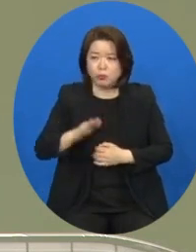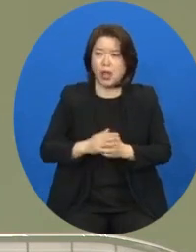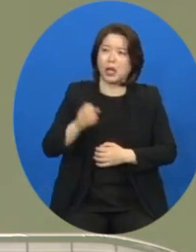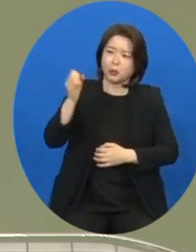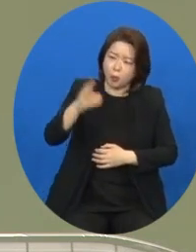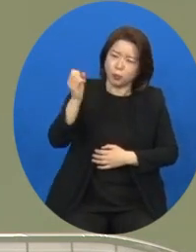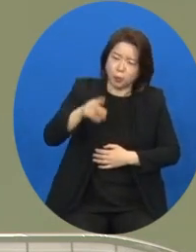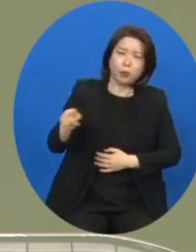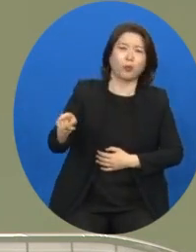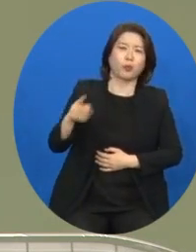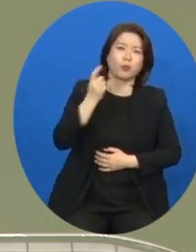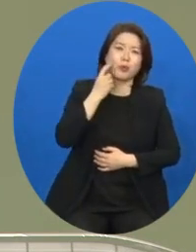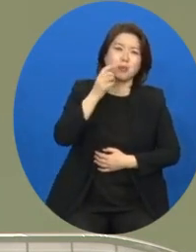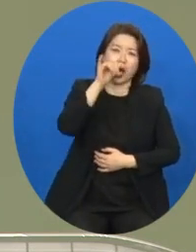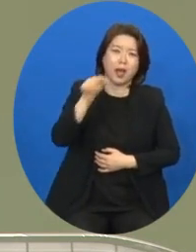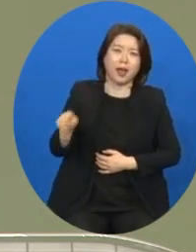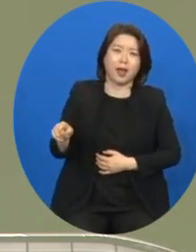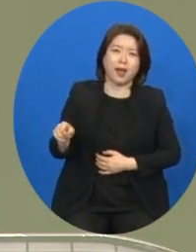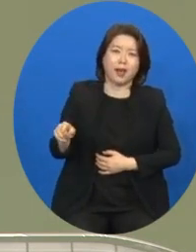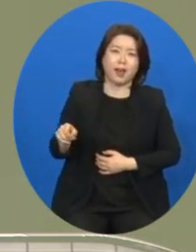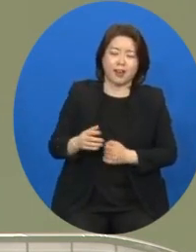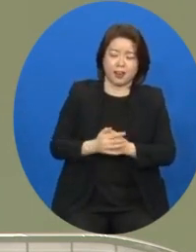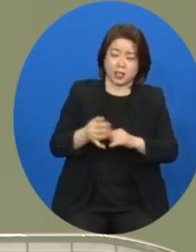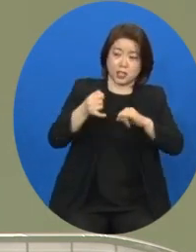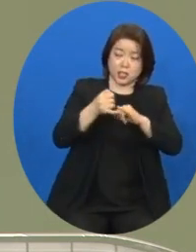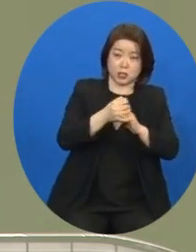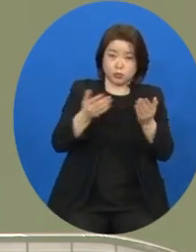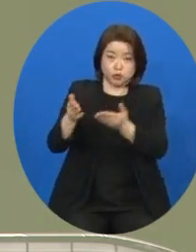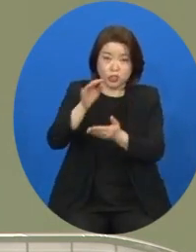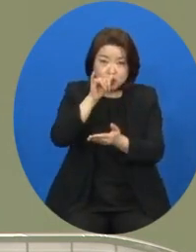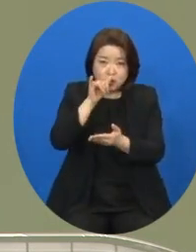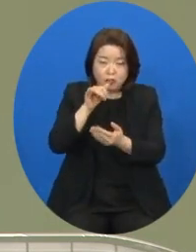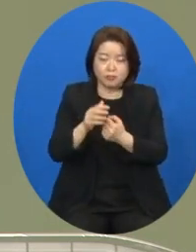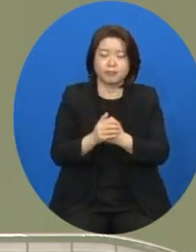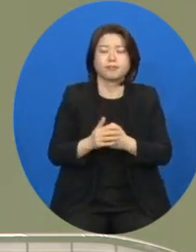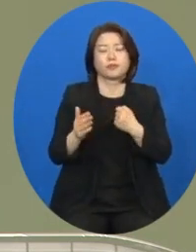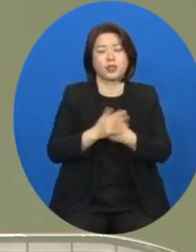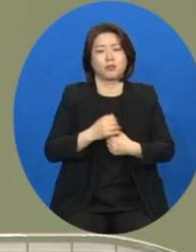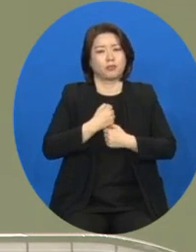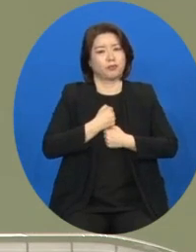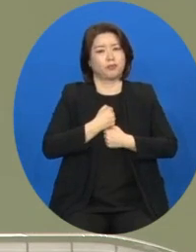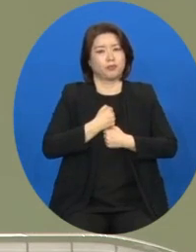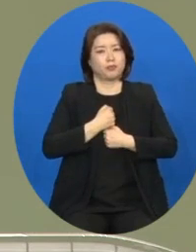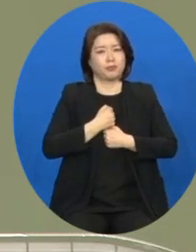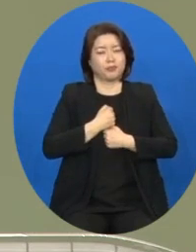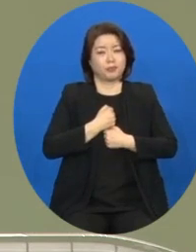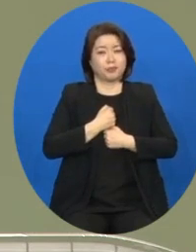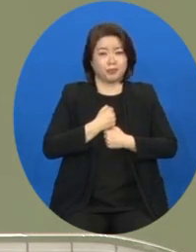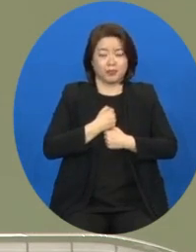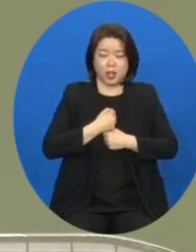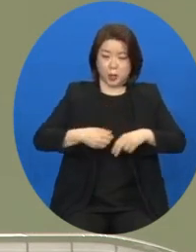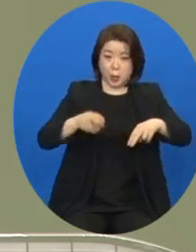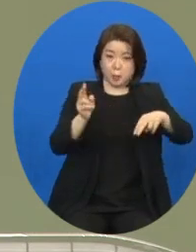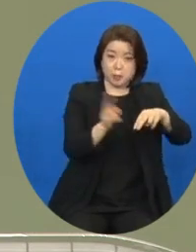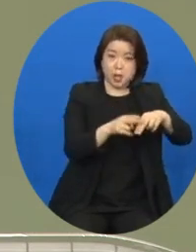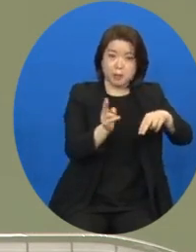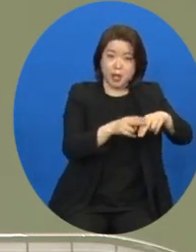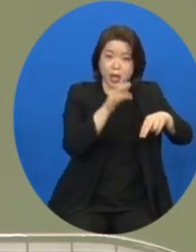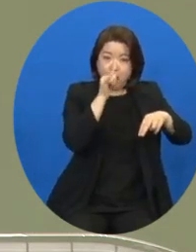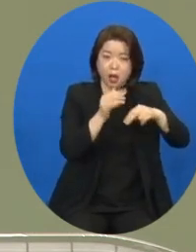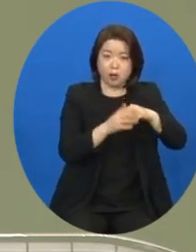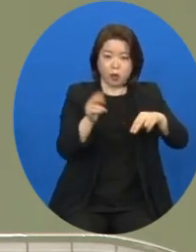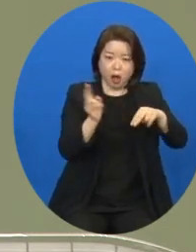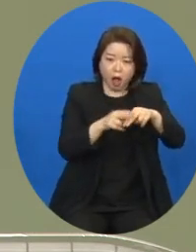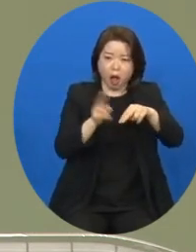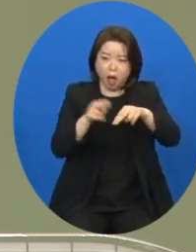거예요. 그러니 이미 약속은 했고 그러니 지켜야죠. 그러니까 매를 정말 한